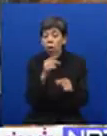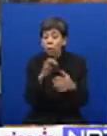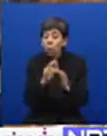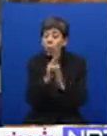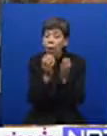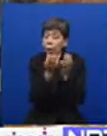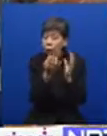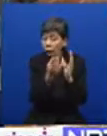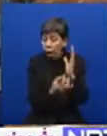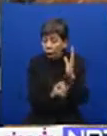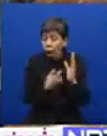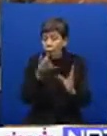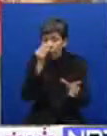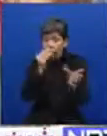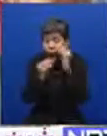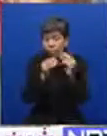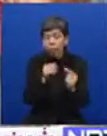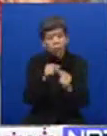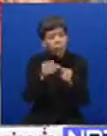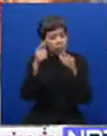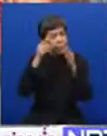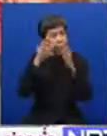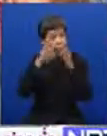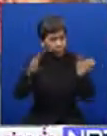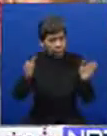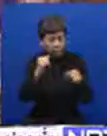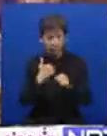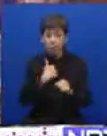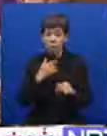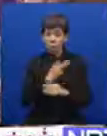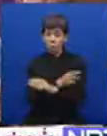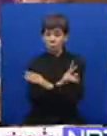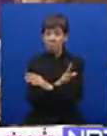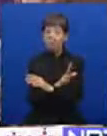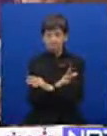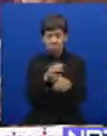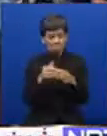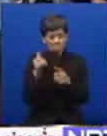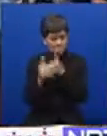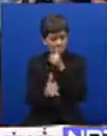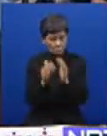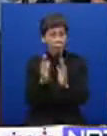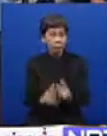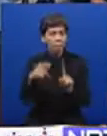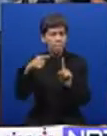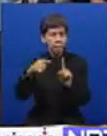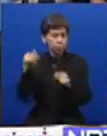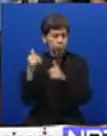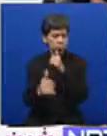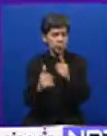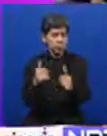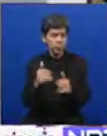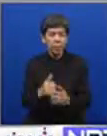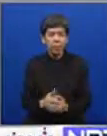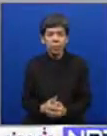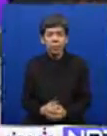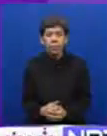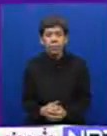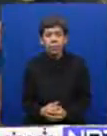รวมของร่างกฎหมายรัฐธรรมนูญอย่างถูกต้องและกว้างขวางมีชาวภูเก็ตทุกภาคส่วนเข้าร่วมกว่า 1,000คน